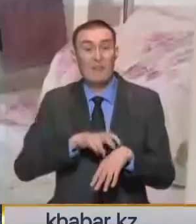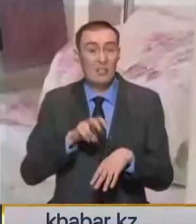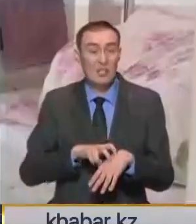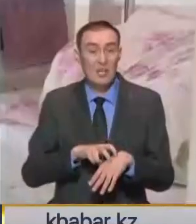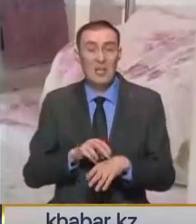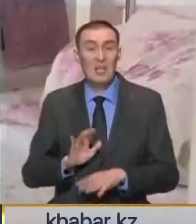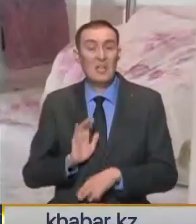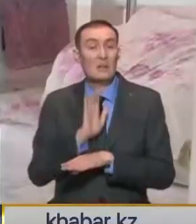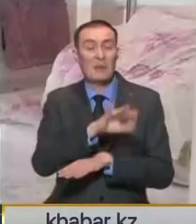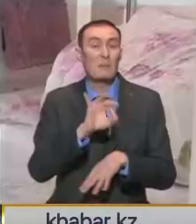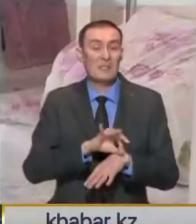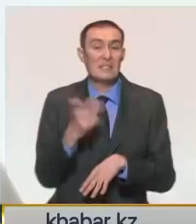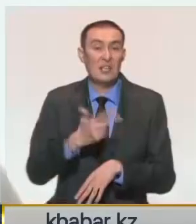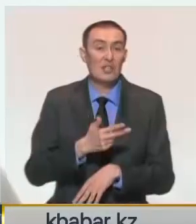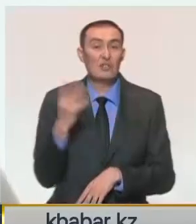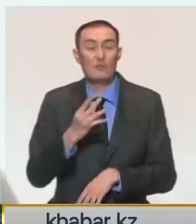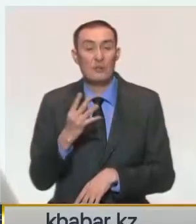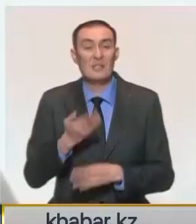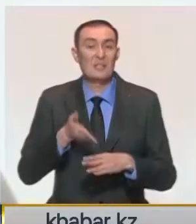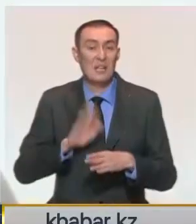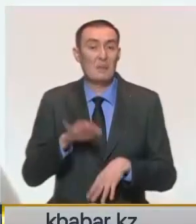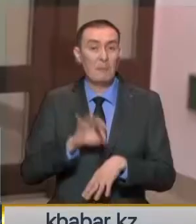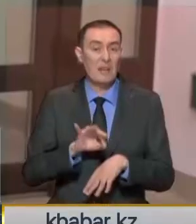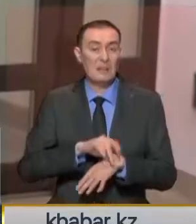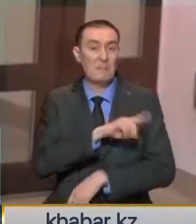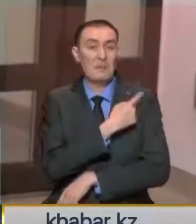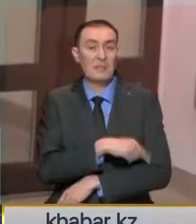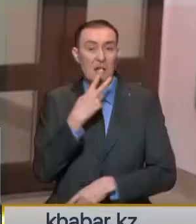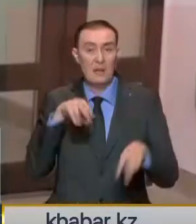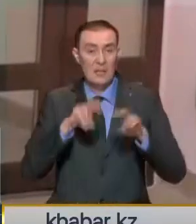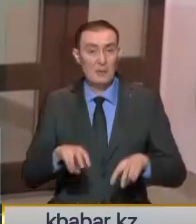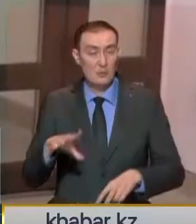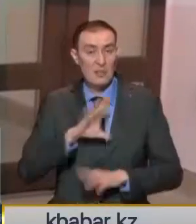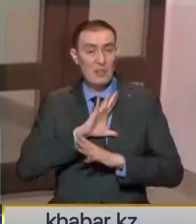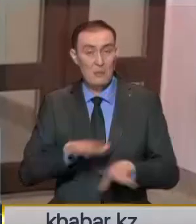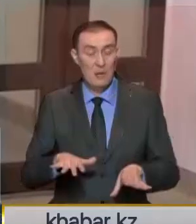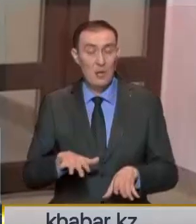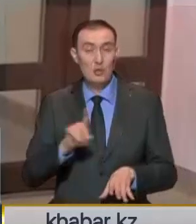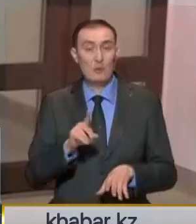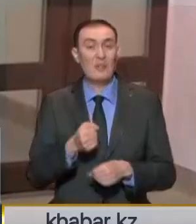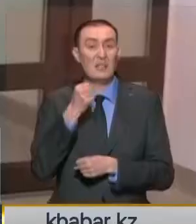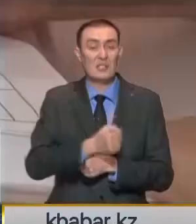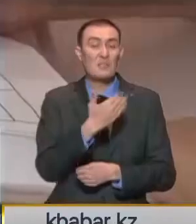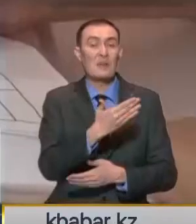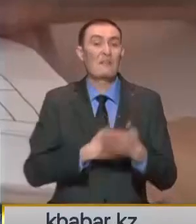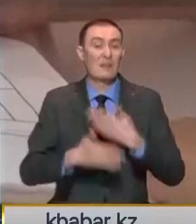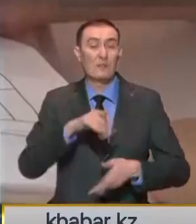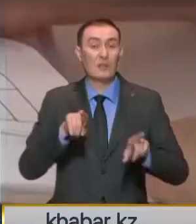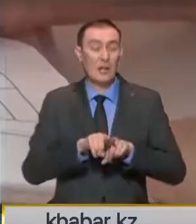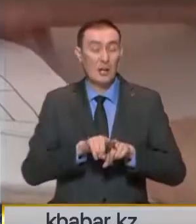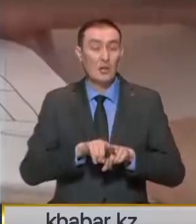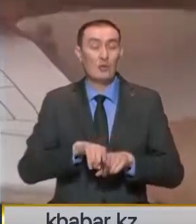не направили пациентов с третьей и четвертой стадиями болезни на медико-социальную экспертизу для назначения инвалидности. Таким